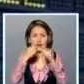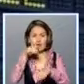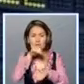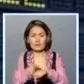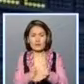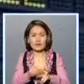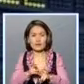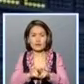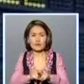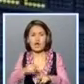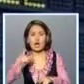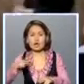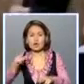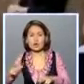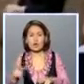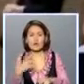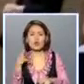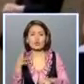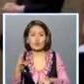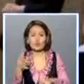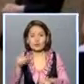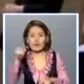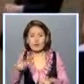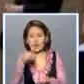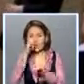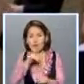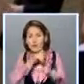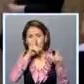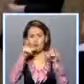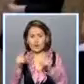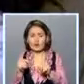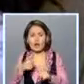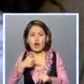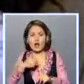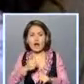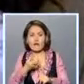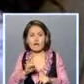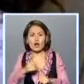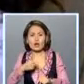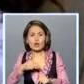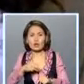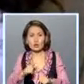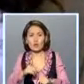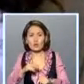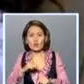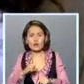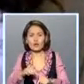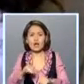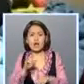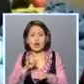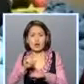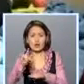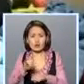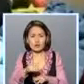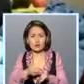қарағанда, терминалдардағы жолаушылардың саны 4000-ға жеткен. Олардың басым бөлігі Гавайи, Гонолулу және Пхукет әуе порттарында.